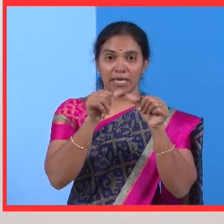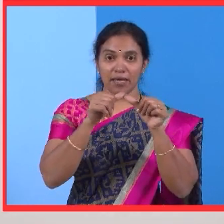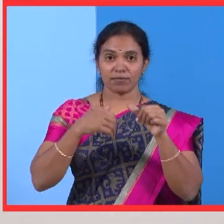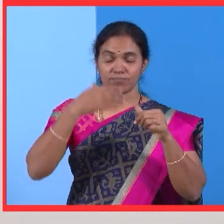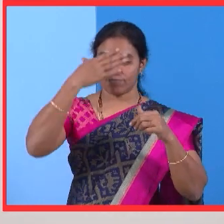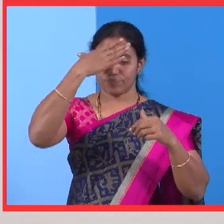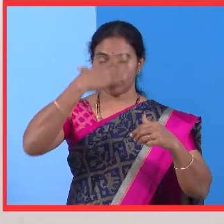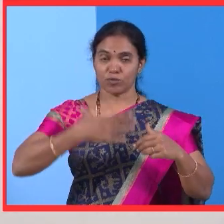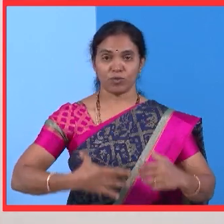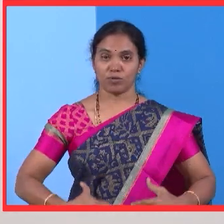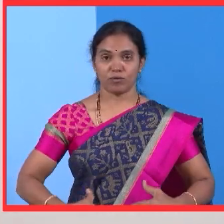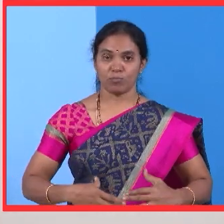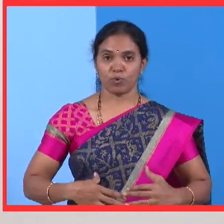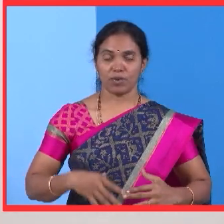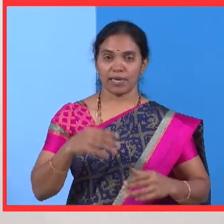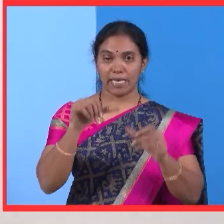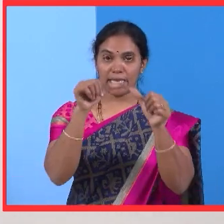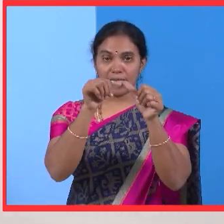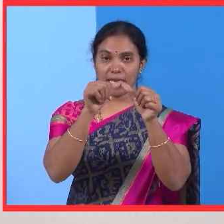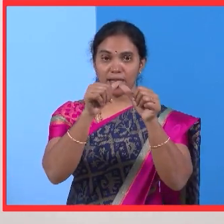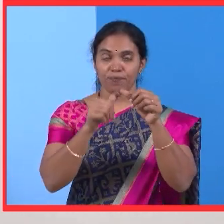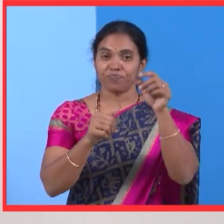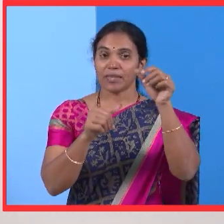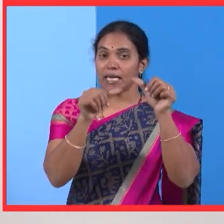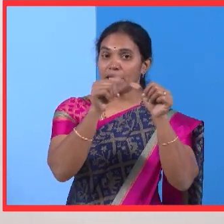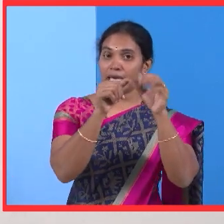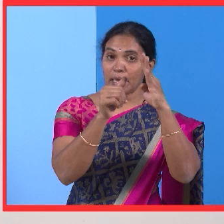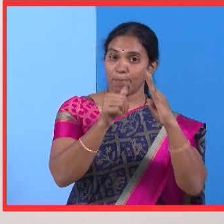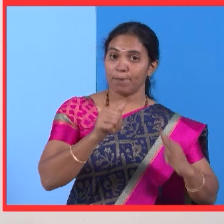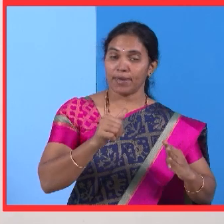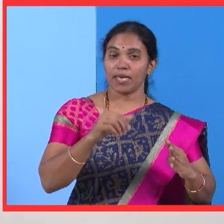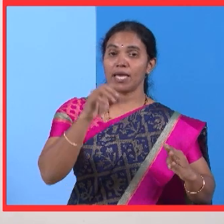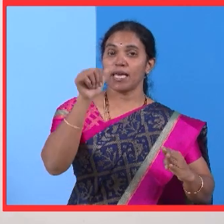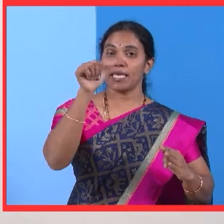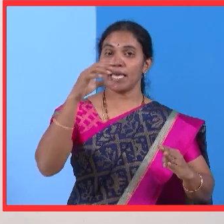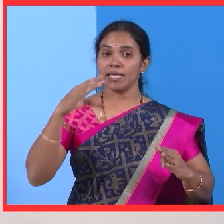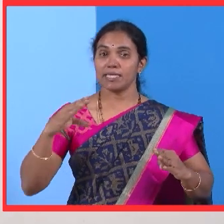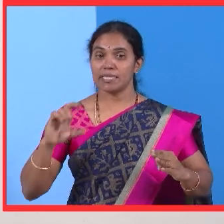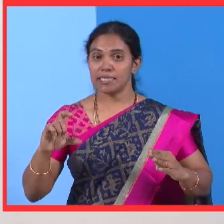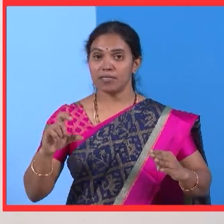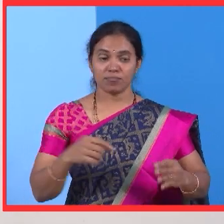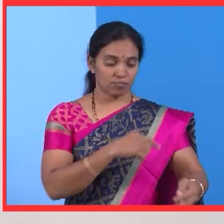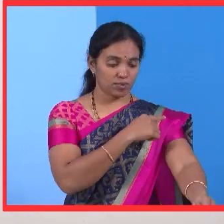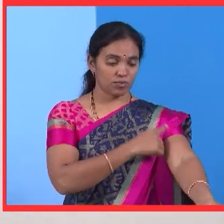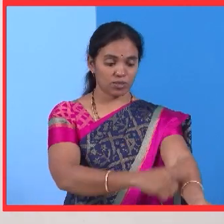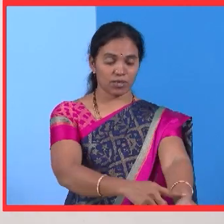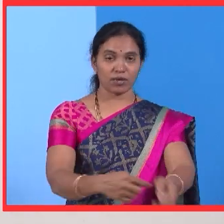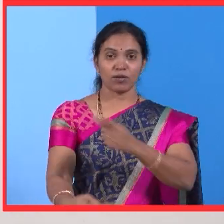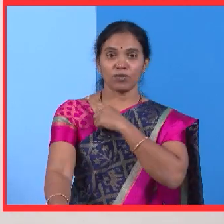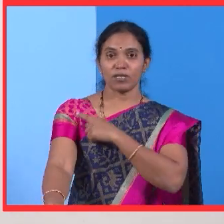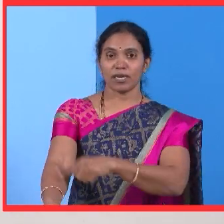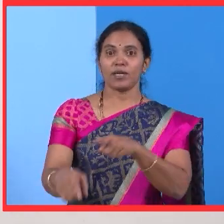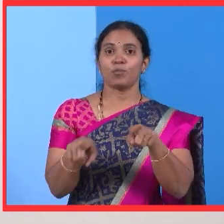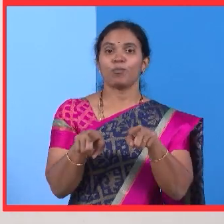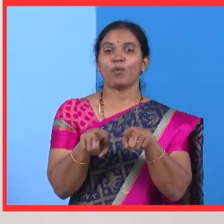மாதிரி வச்சிங்க, இது ரெண்டு ரெண்டு கை, ஏபி ஒரு கை, ஏசி ஒரு கை. இந்த ஏபிங்கிற